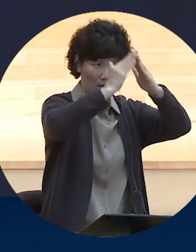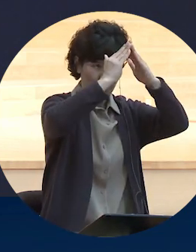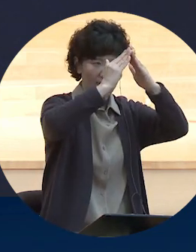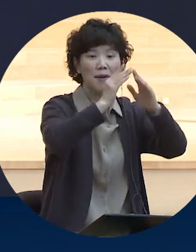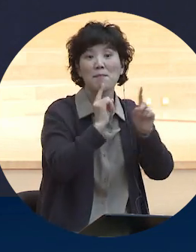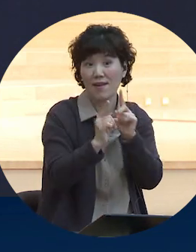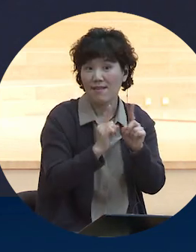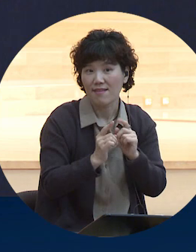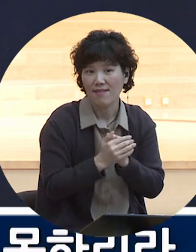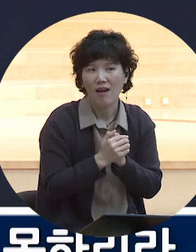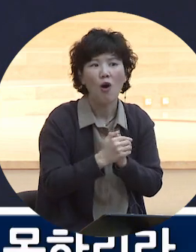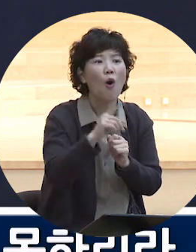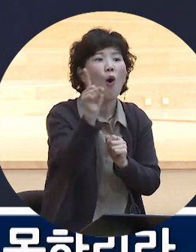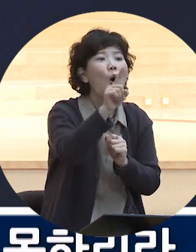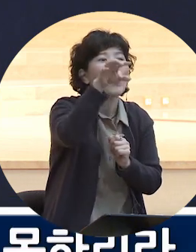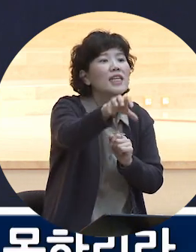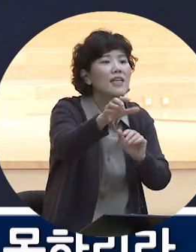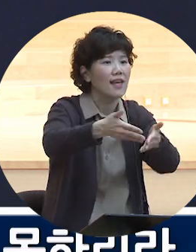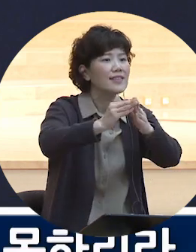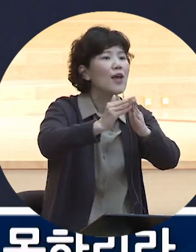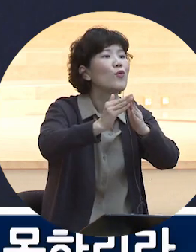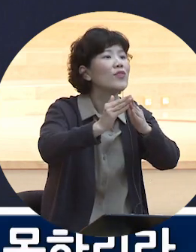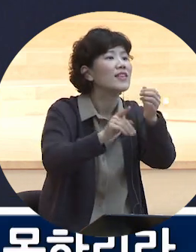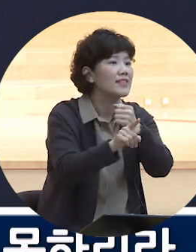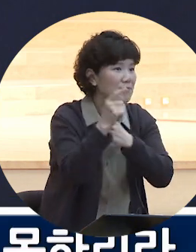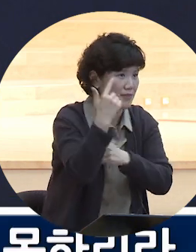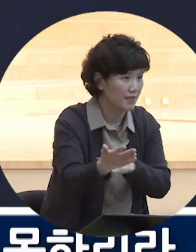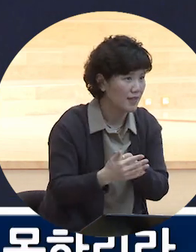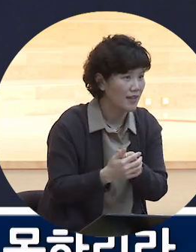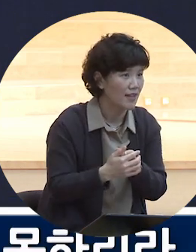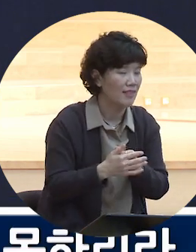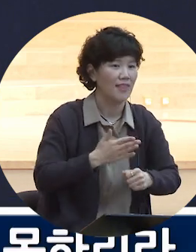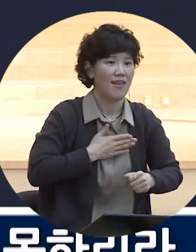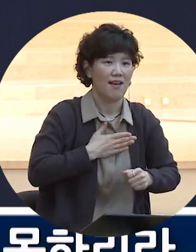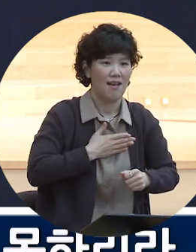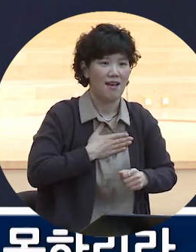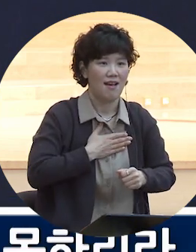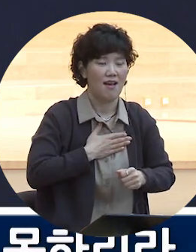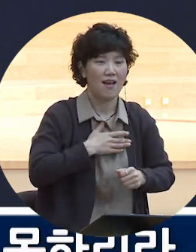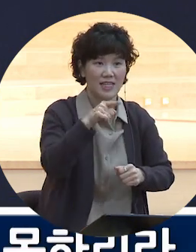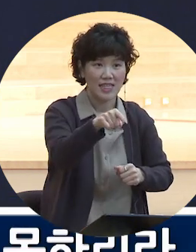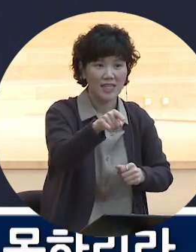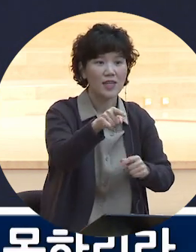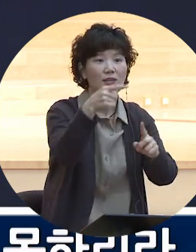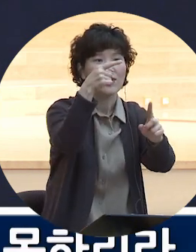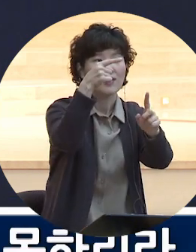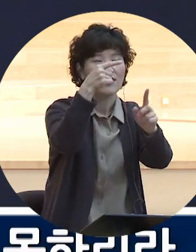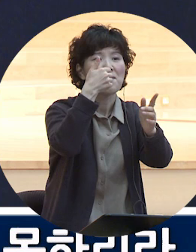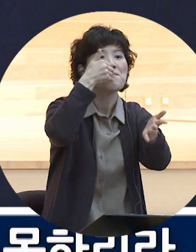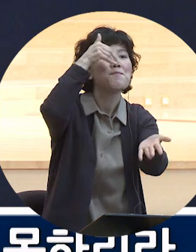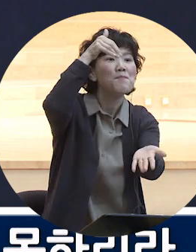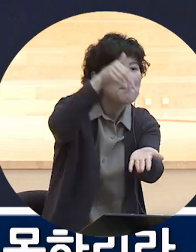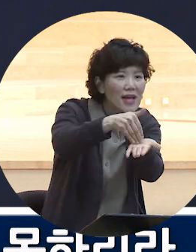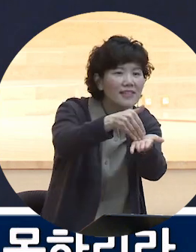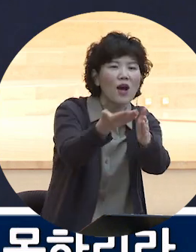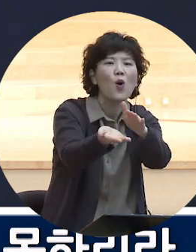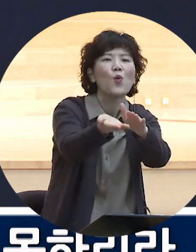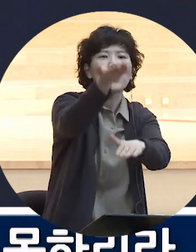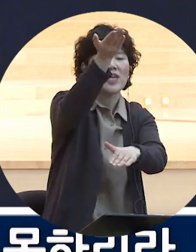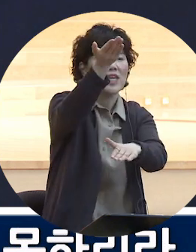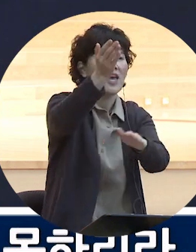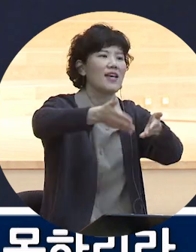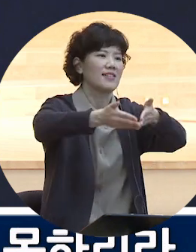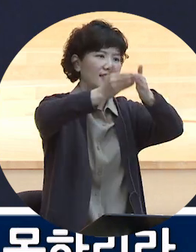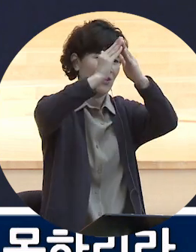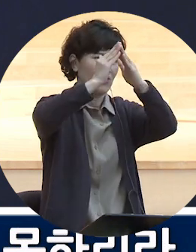말했는데 그 어디에 세운다고 말했는가? 어디? 내가 이 반석 위에 내 교회를 세우리니